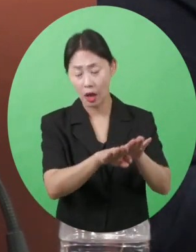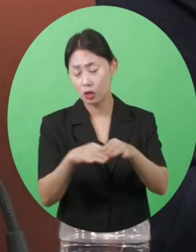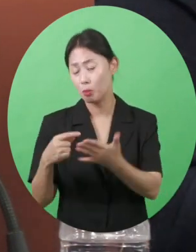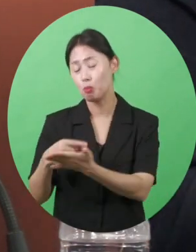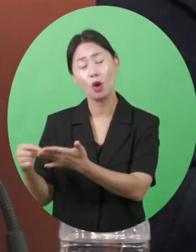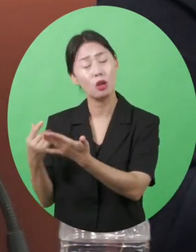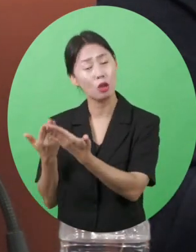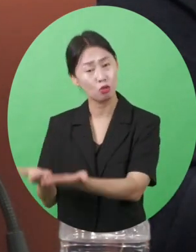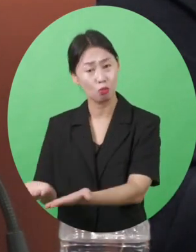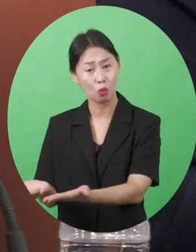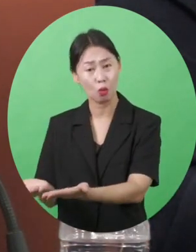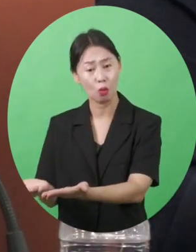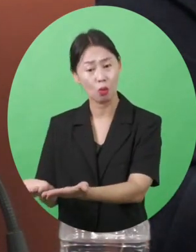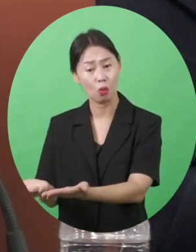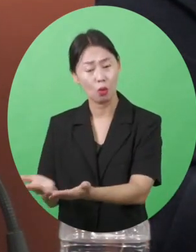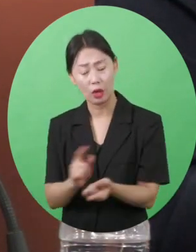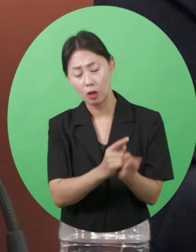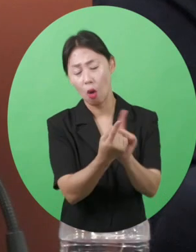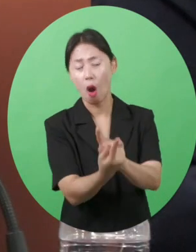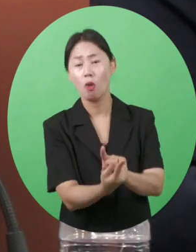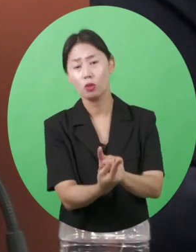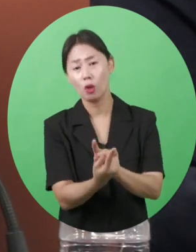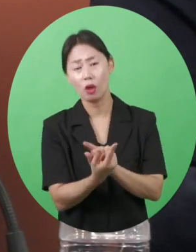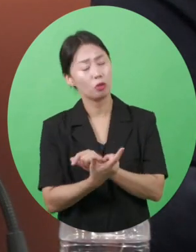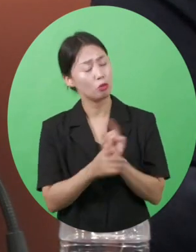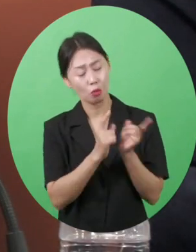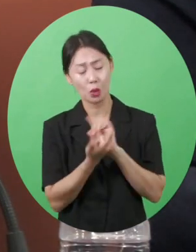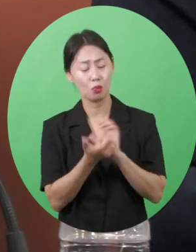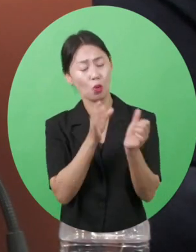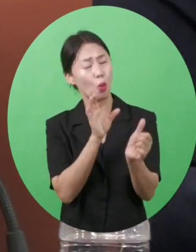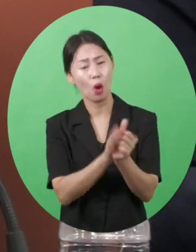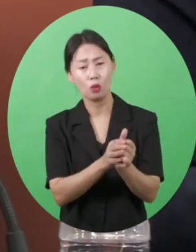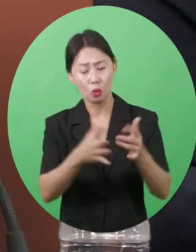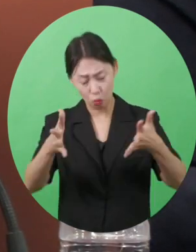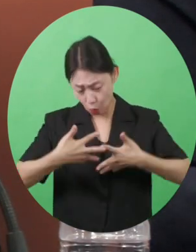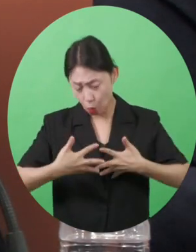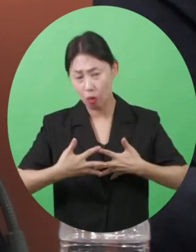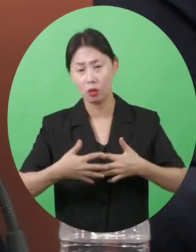그런 위탁 기관 조건의 합리적 조정이 필요하다고